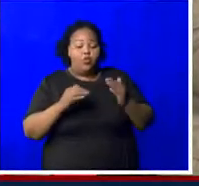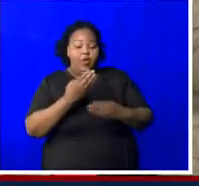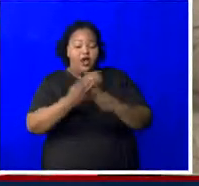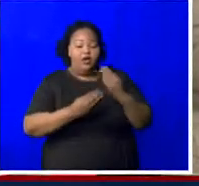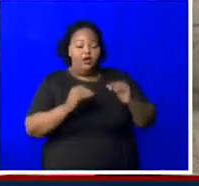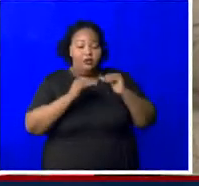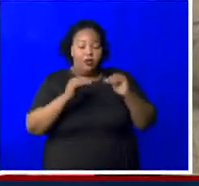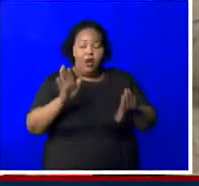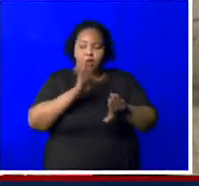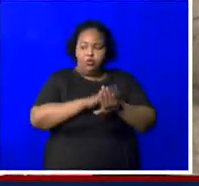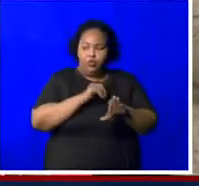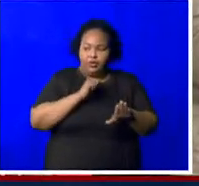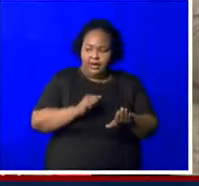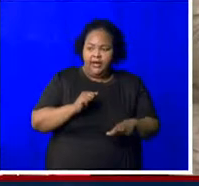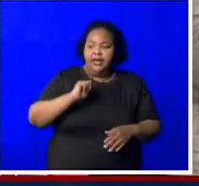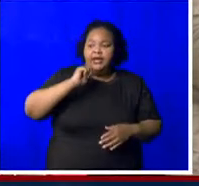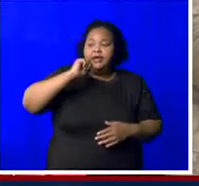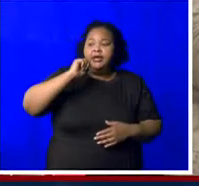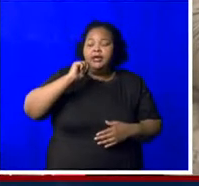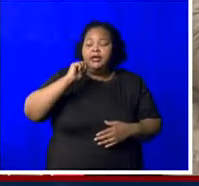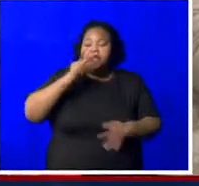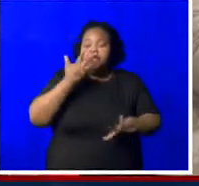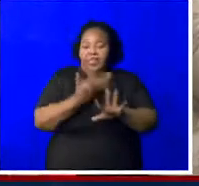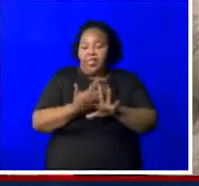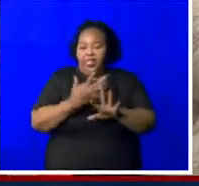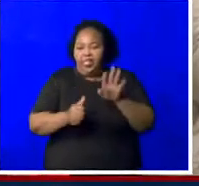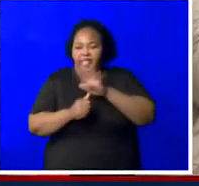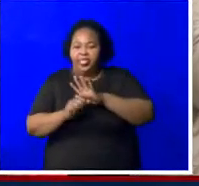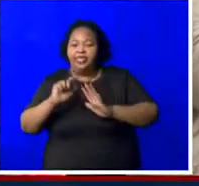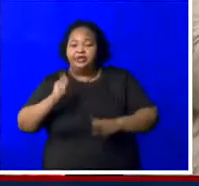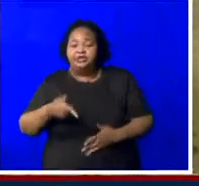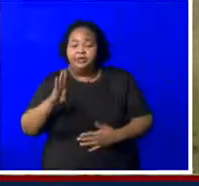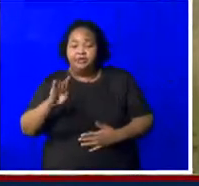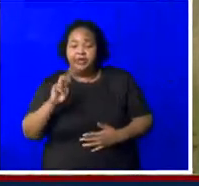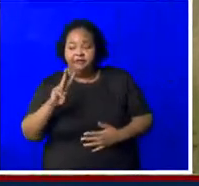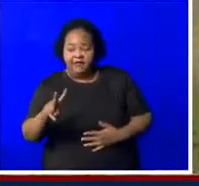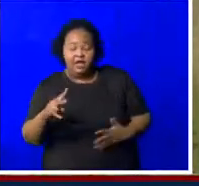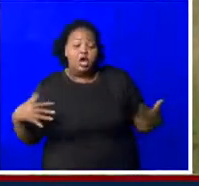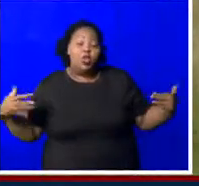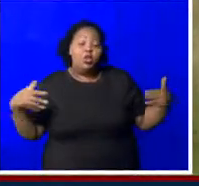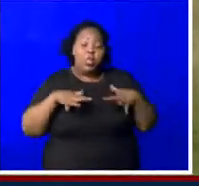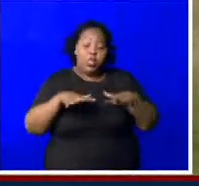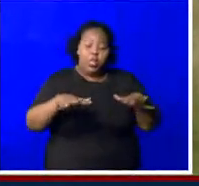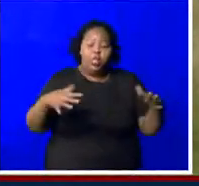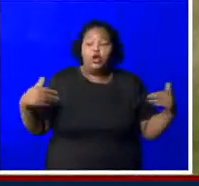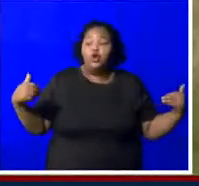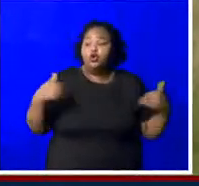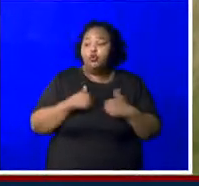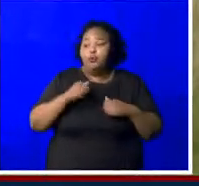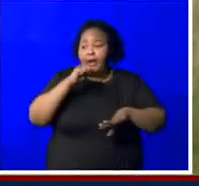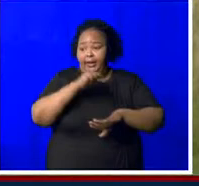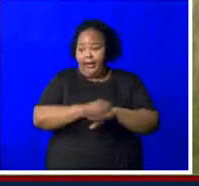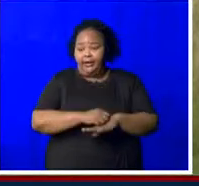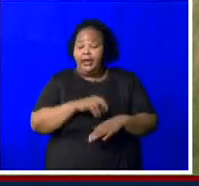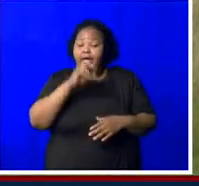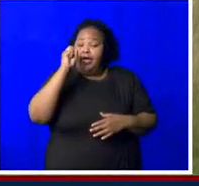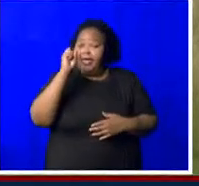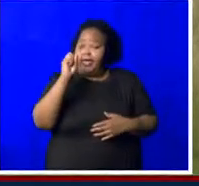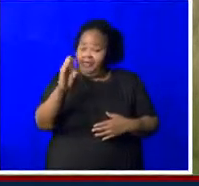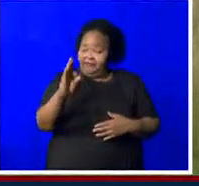kepha ke imisebenzi lefana nalena uma iqhube kahle iyaqiniseka yenteka ngendlela